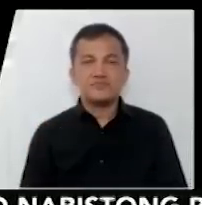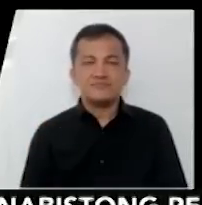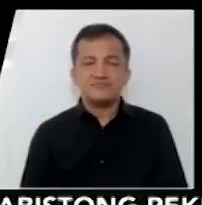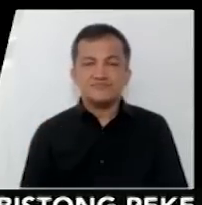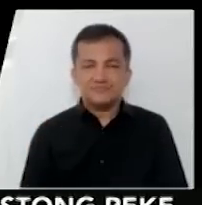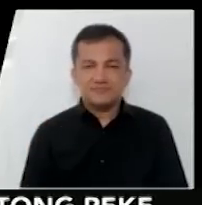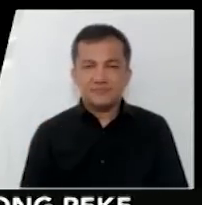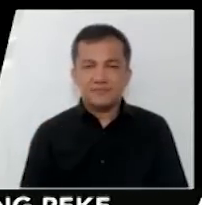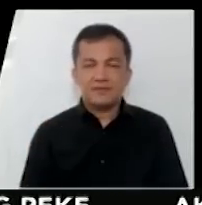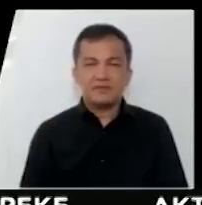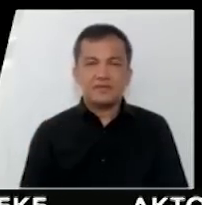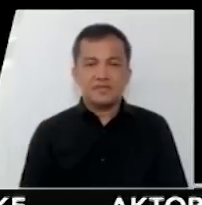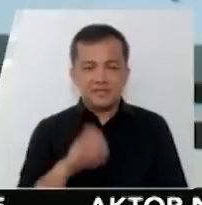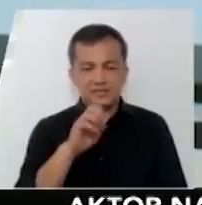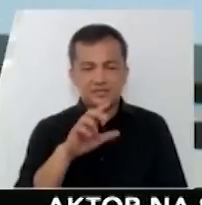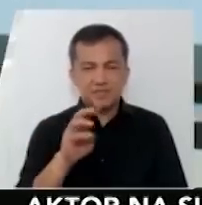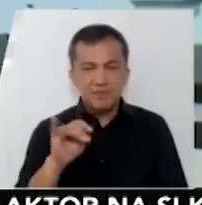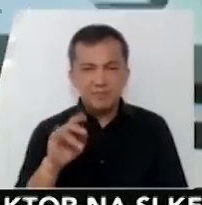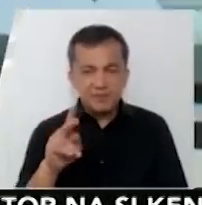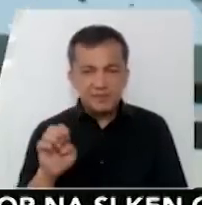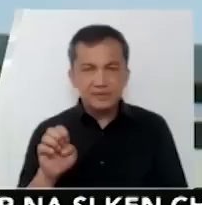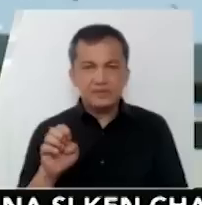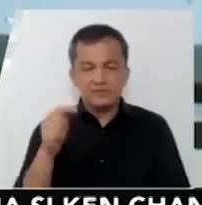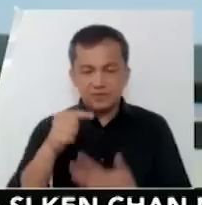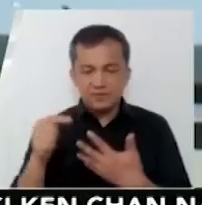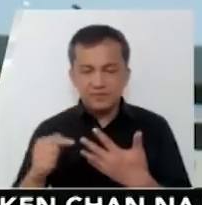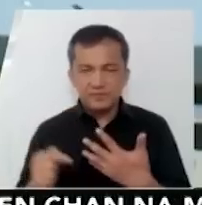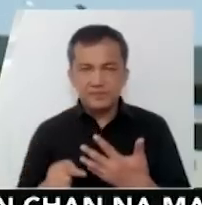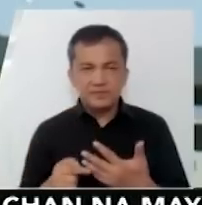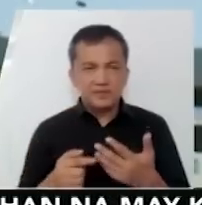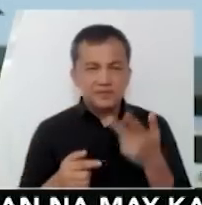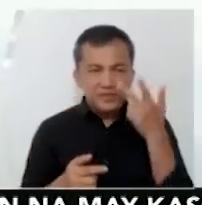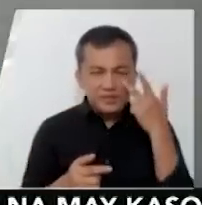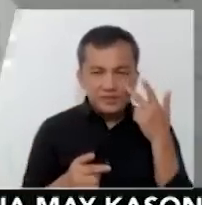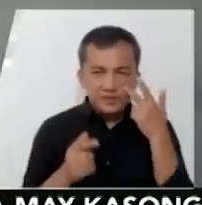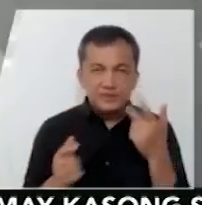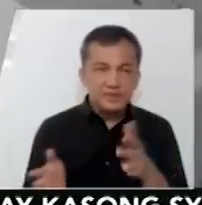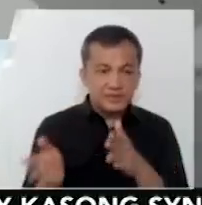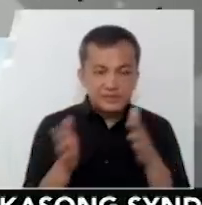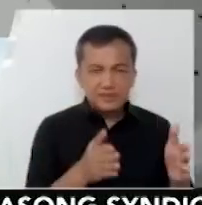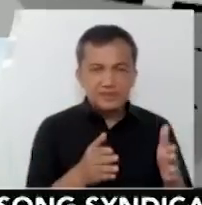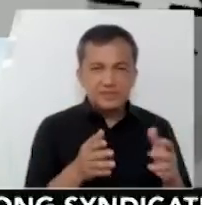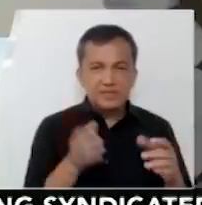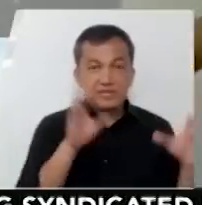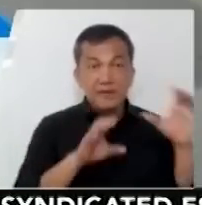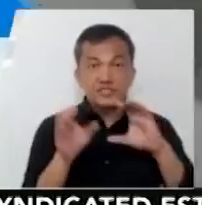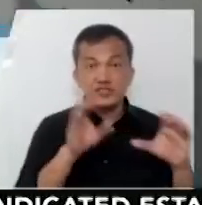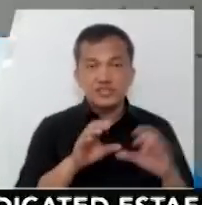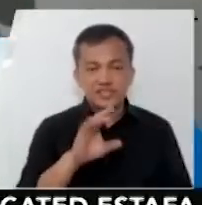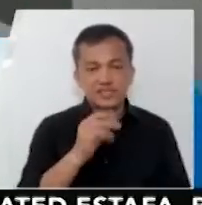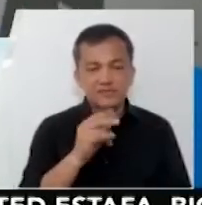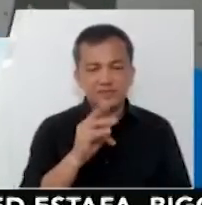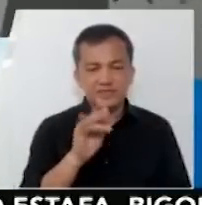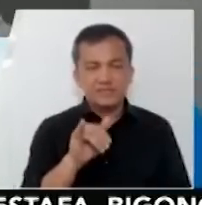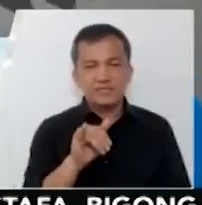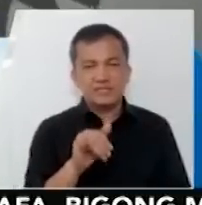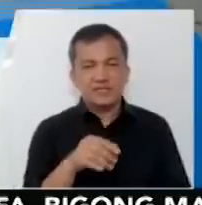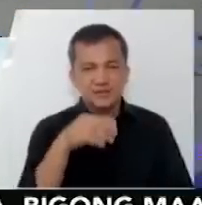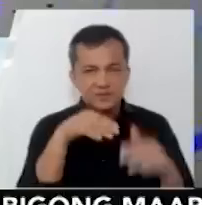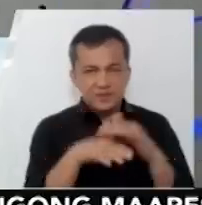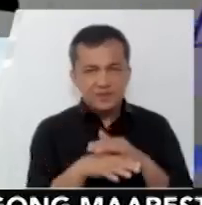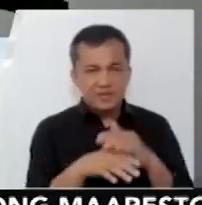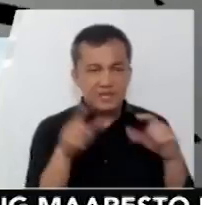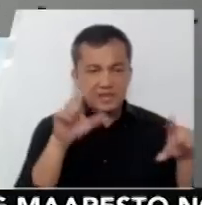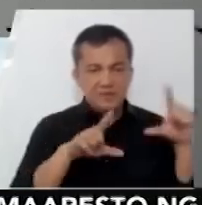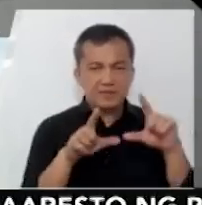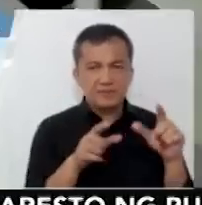membrane, mitochondria. Explore naman natin ngayon yung chemistry. At nasa loob tayo ngayon ng lab, aayusin